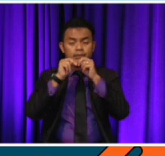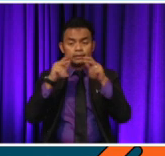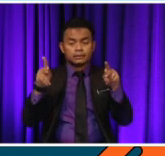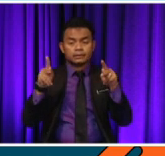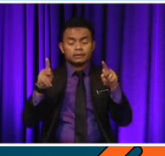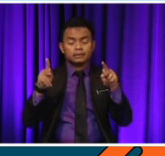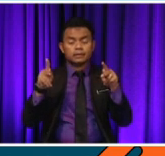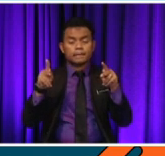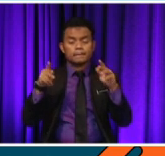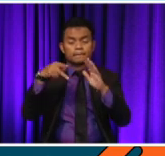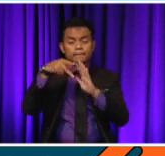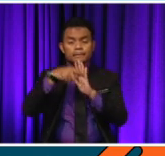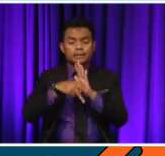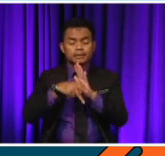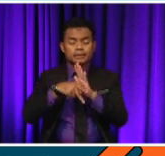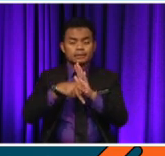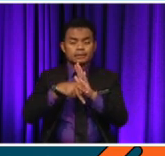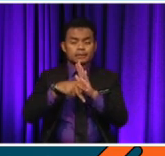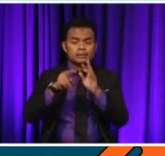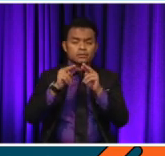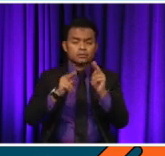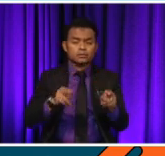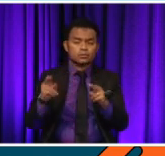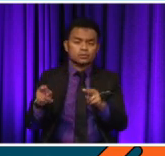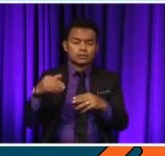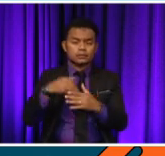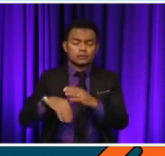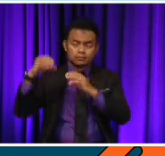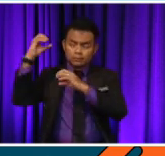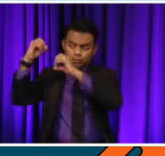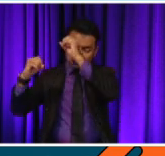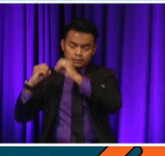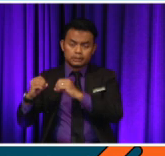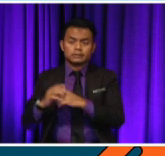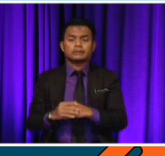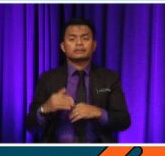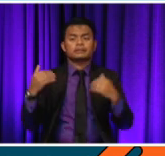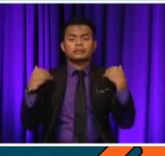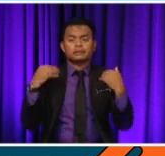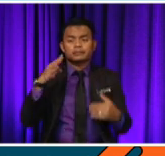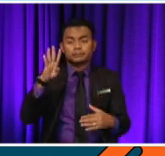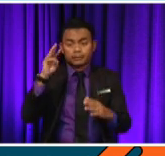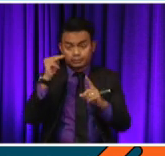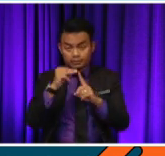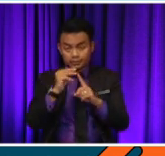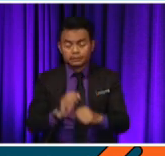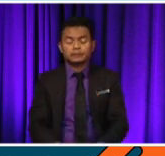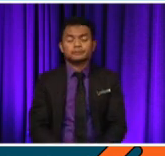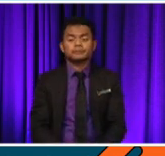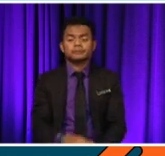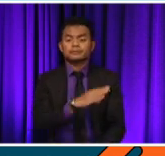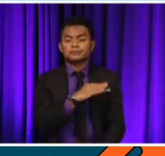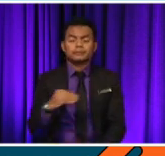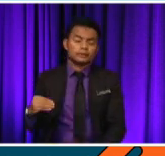yang kedua Berikan contoh jawaban peringkat bawahan 4 marka dan yang ketiga senaraikan jenis